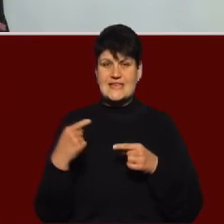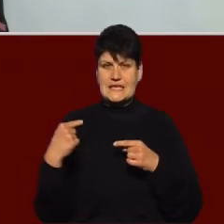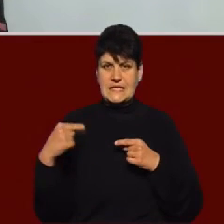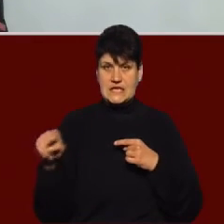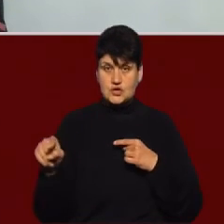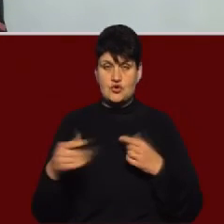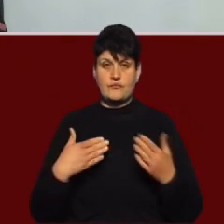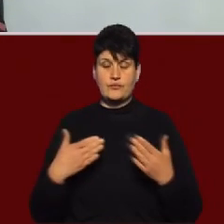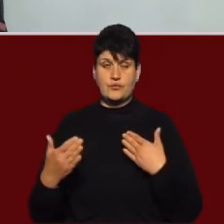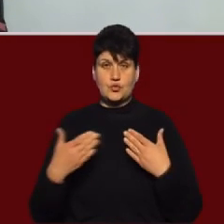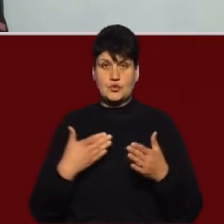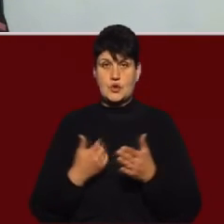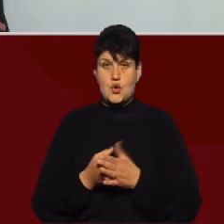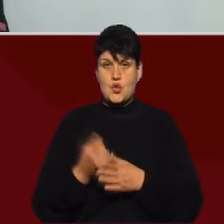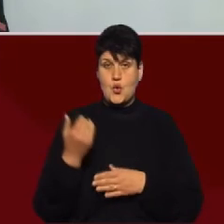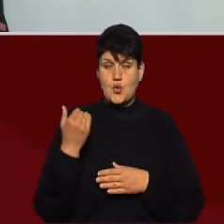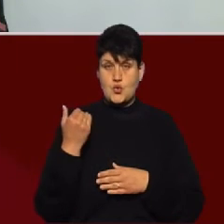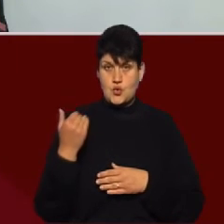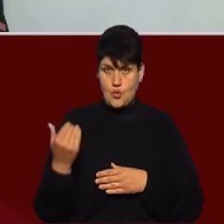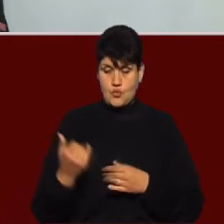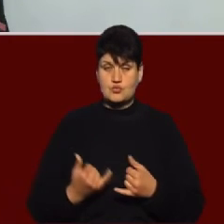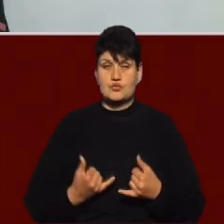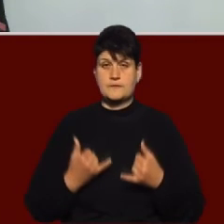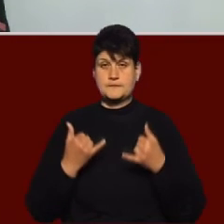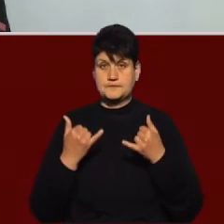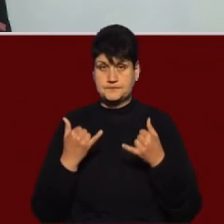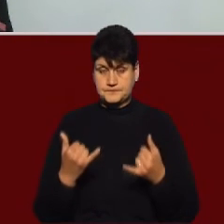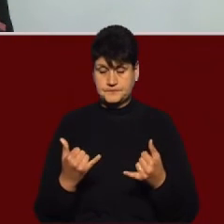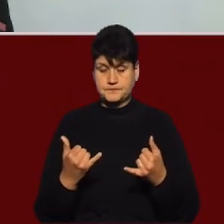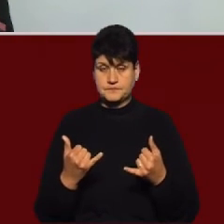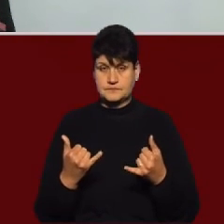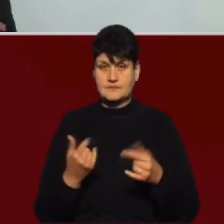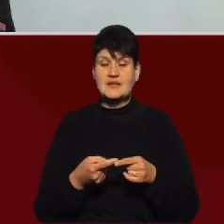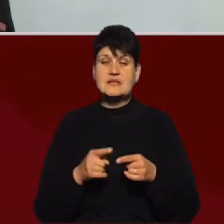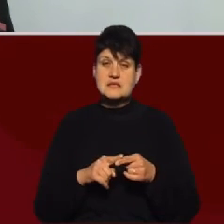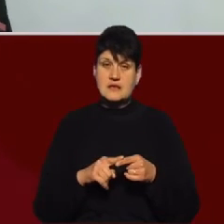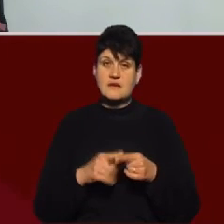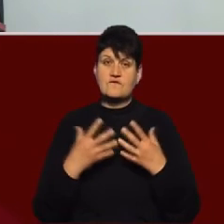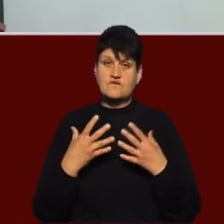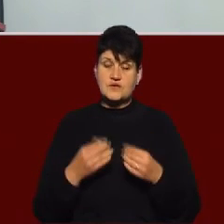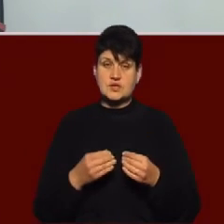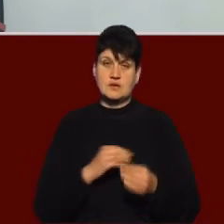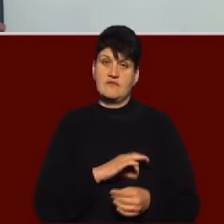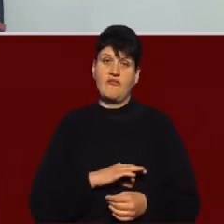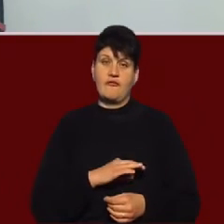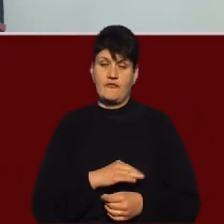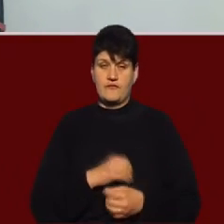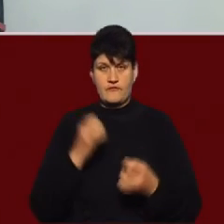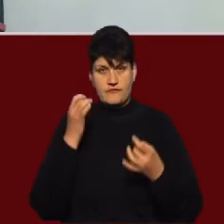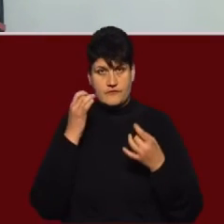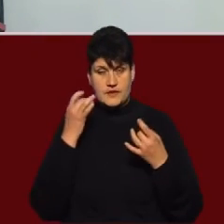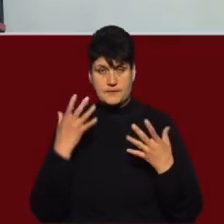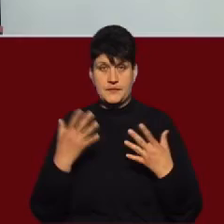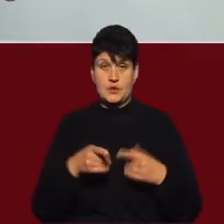як, ну, з повагою, принаймні, це ознака вихованості. Ту тенденцію, яку ми зараз бачимо, в першу чергу